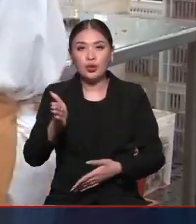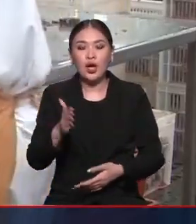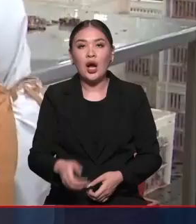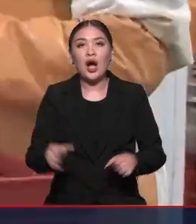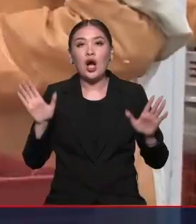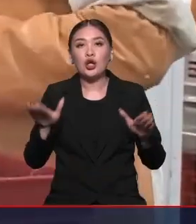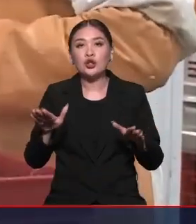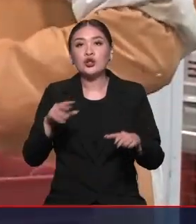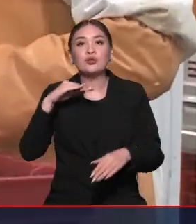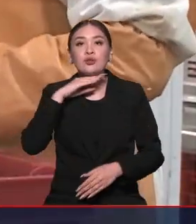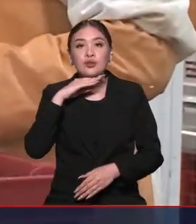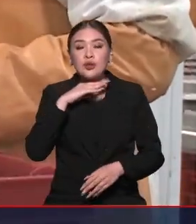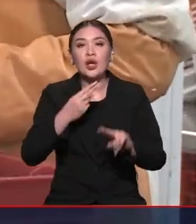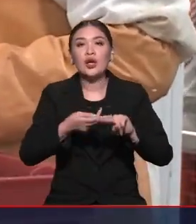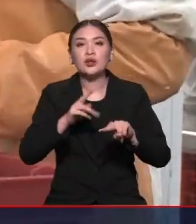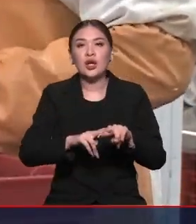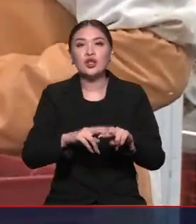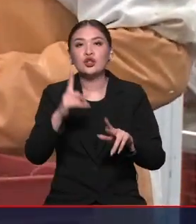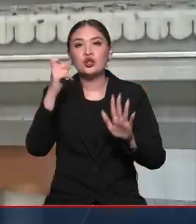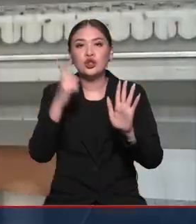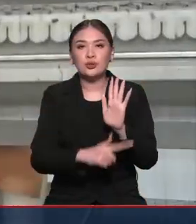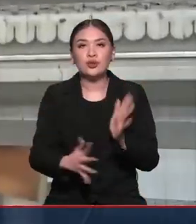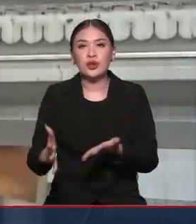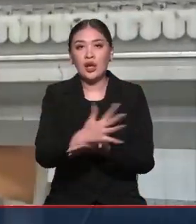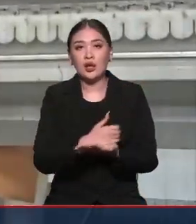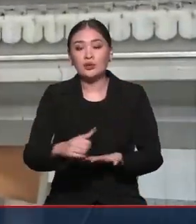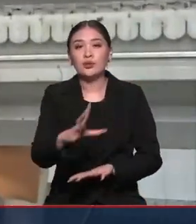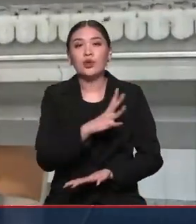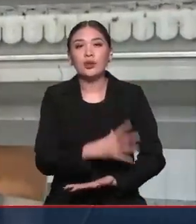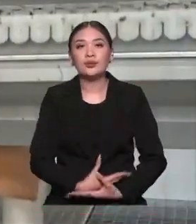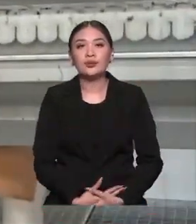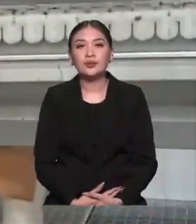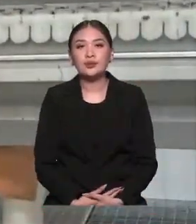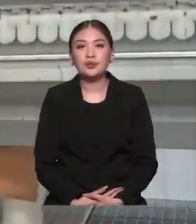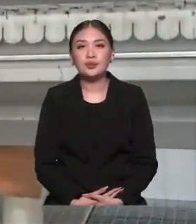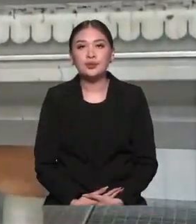бойынша 78 жоба қолға алынған. Нысаналы Ығыл, Райымбек Биғожаев, Жібек жолы.